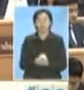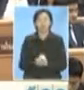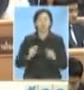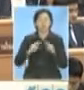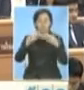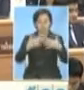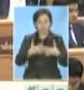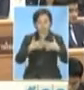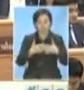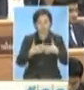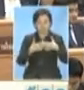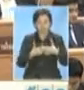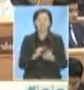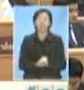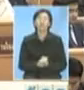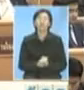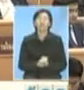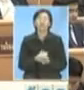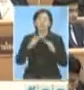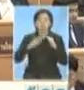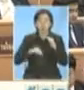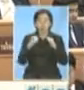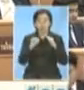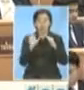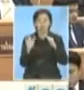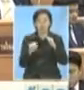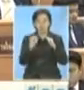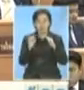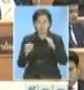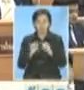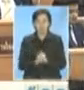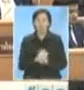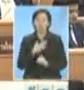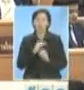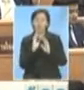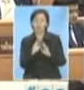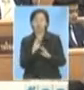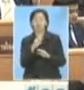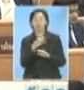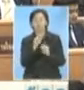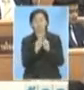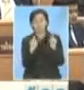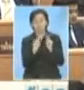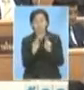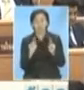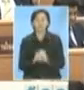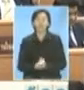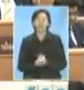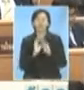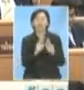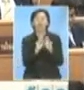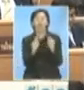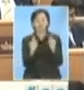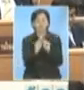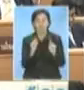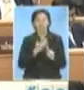ตสาหกรรมได้ปรับลดไว้ 15% ก็ต้องฝากเรียนท่านประธานไปถึงท่านกรรมาธิการนะว่า